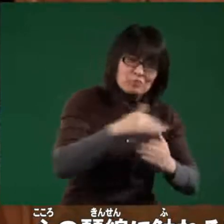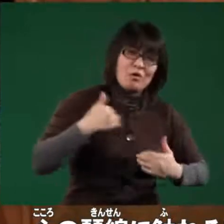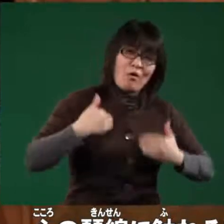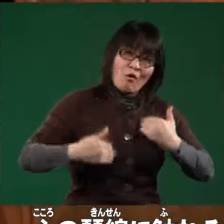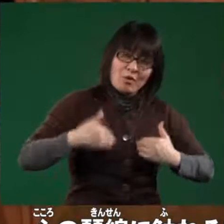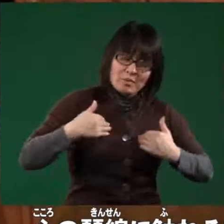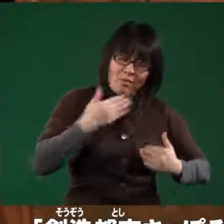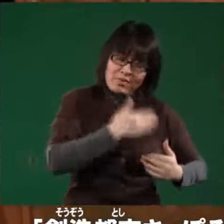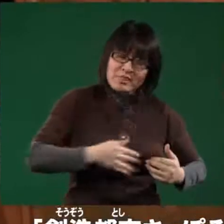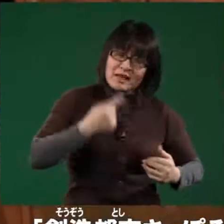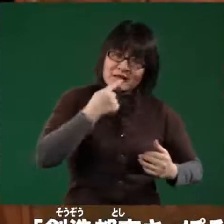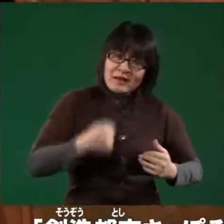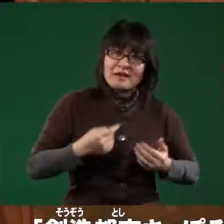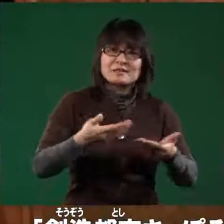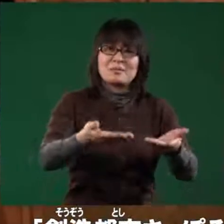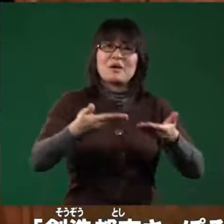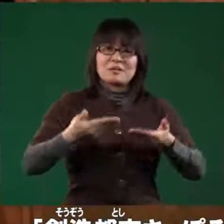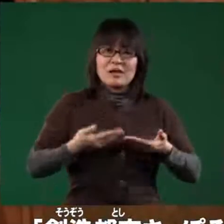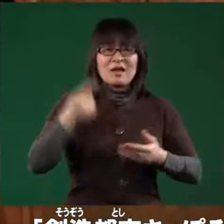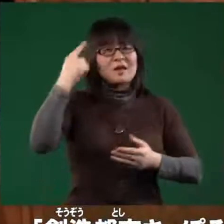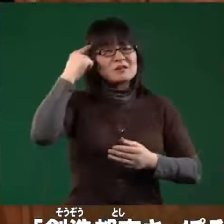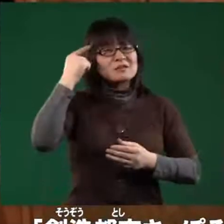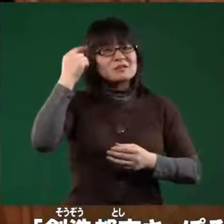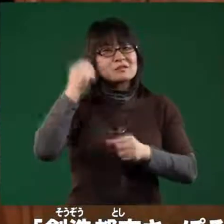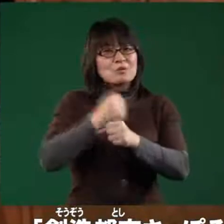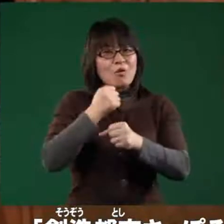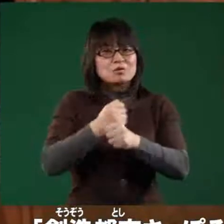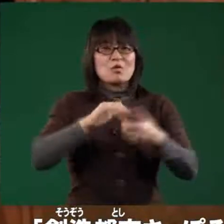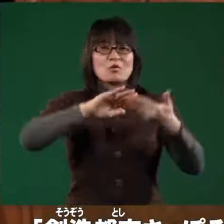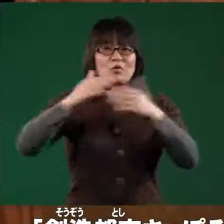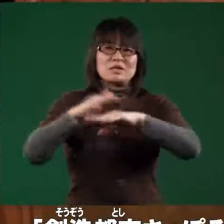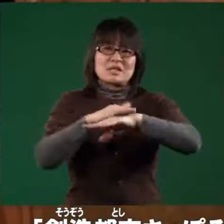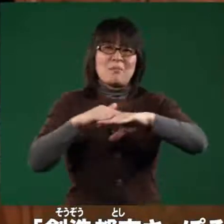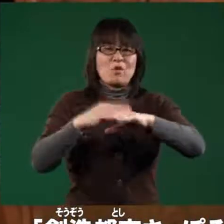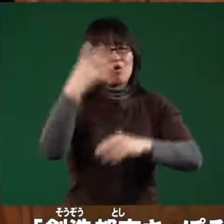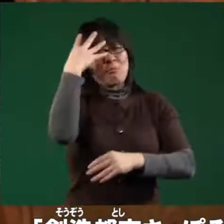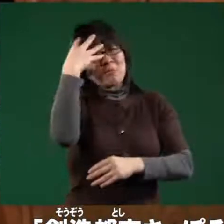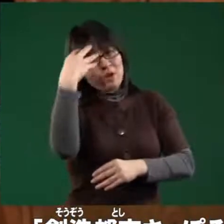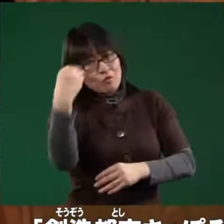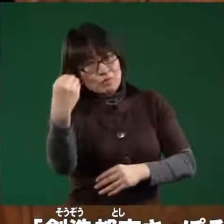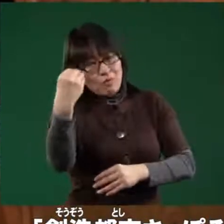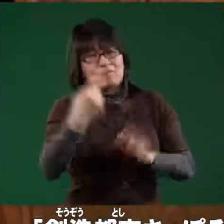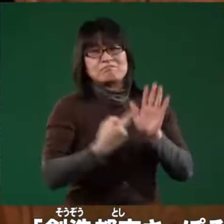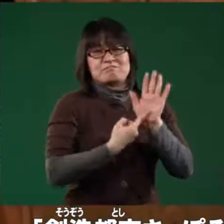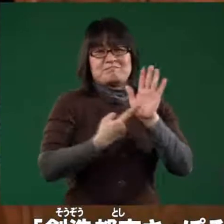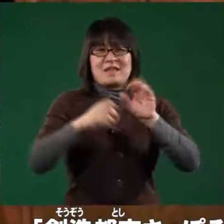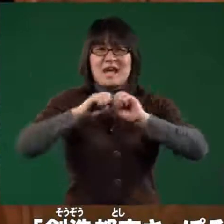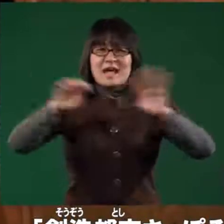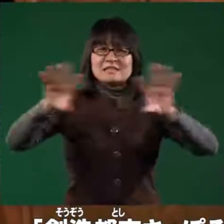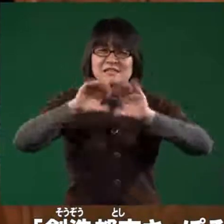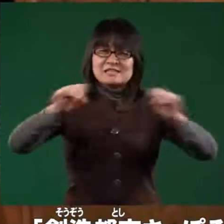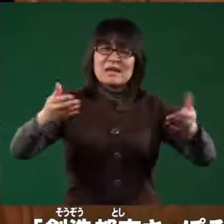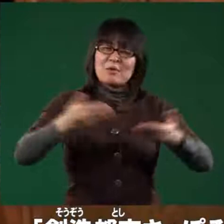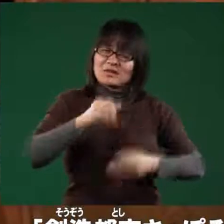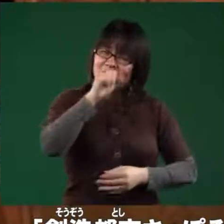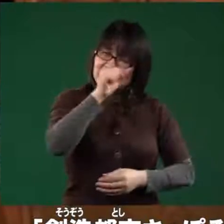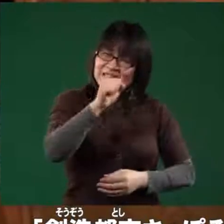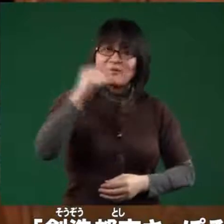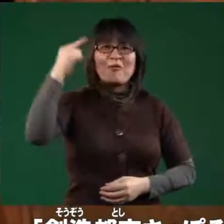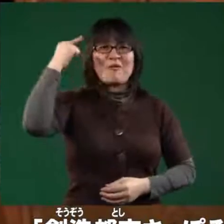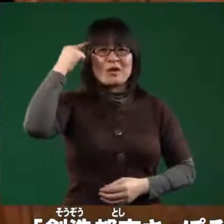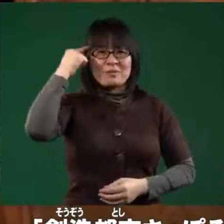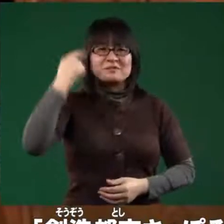していただきながら、創造都市札幌の魅力も発信していければと、そんなふうに思っております